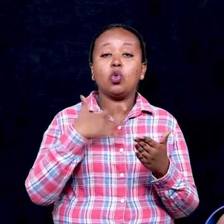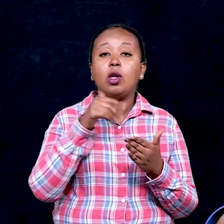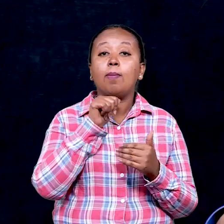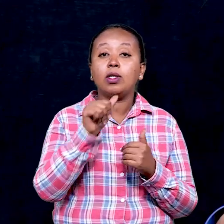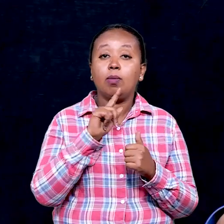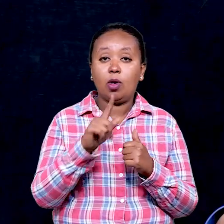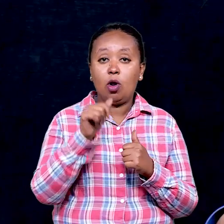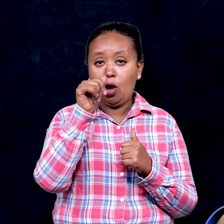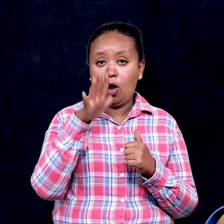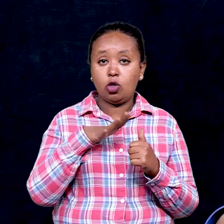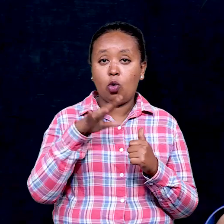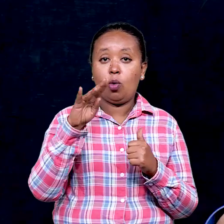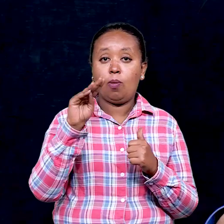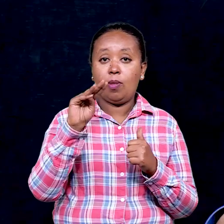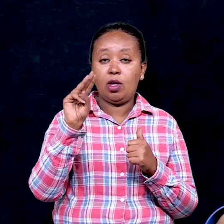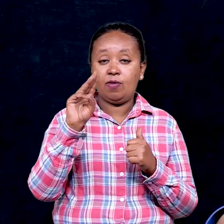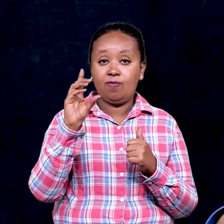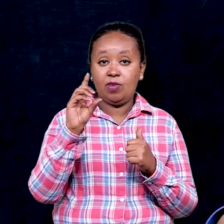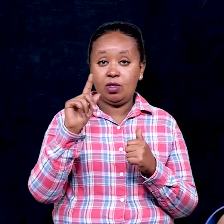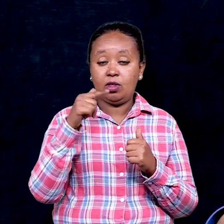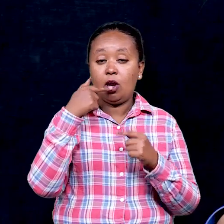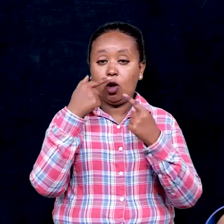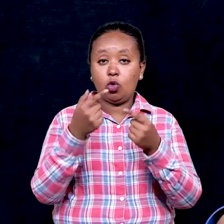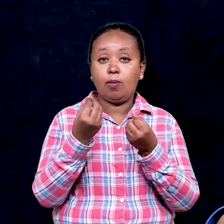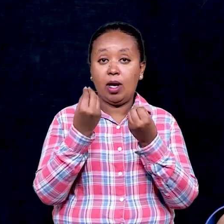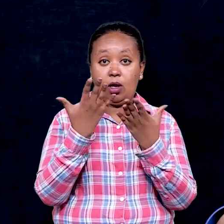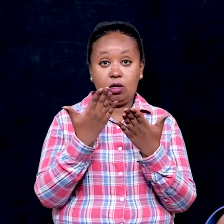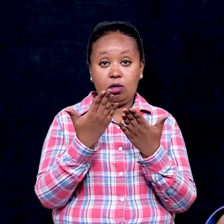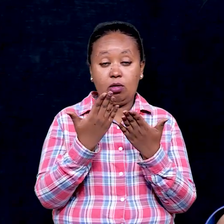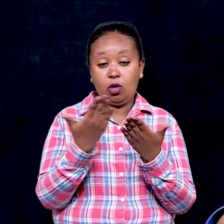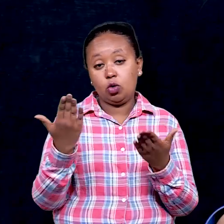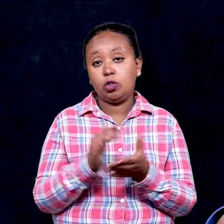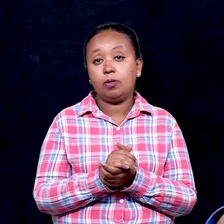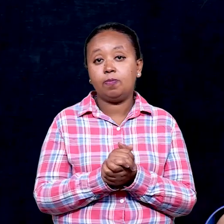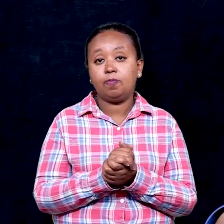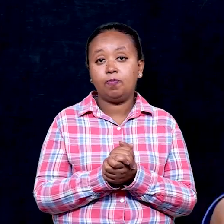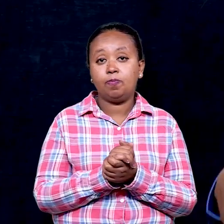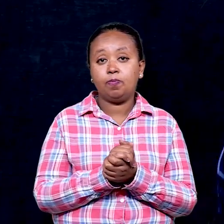ነው። አቶ መስዑድ ተናግሮታል በርካታ ነገሮችን።